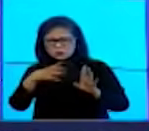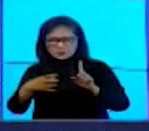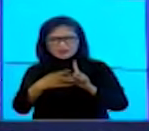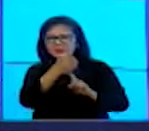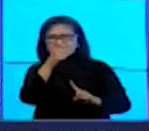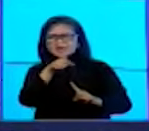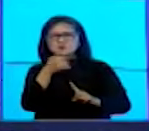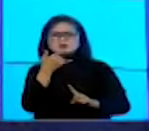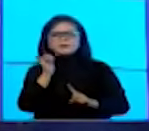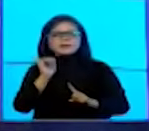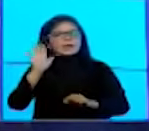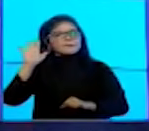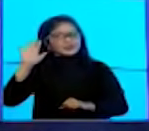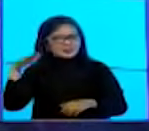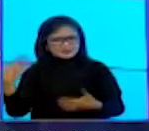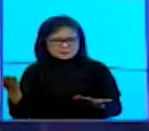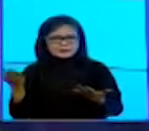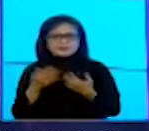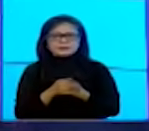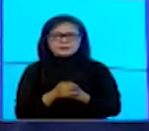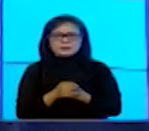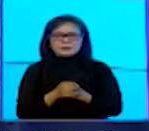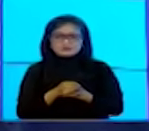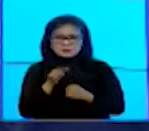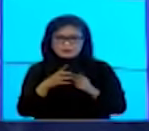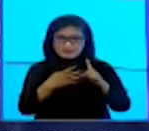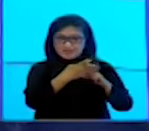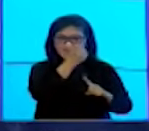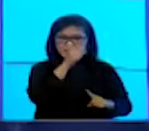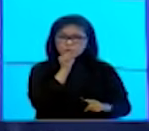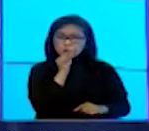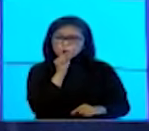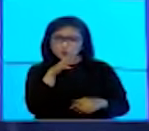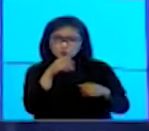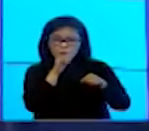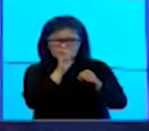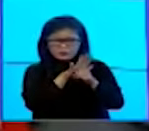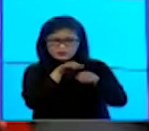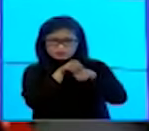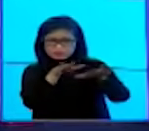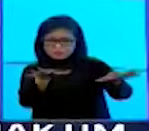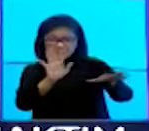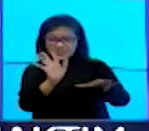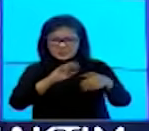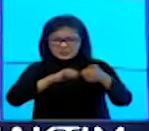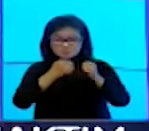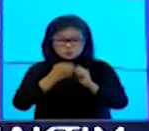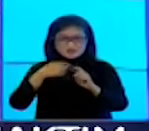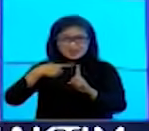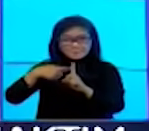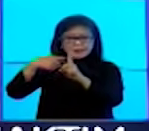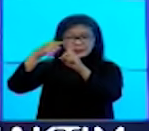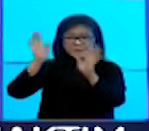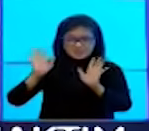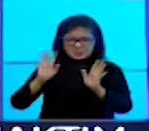apa nanti? Ya, kita target supaya tidak menyebar, ya. Jadi cukup satu RT itu kita micro